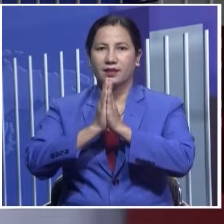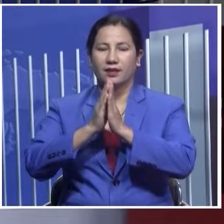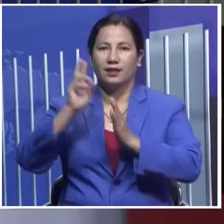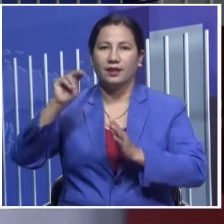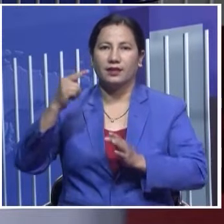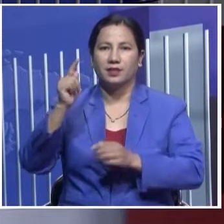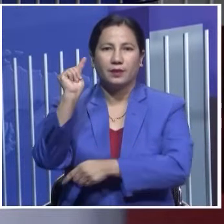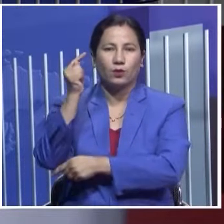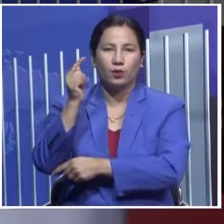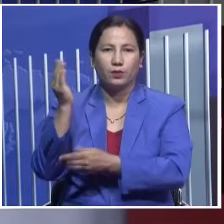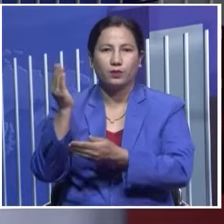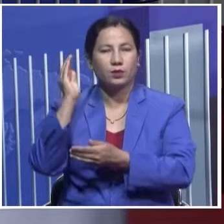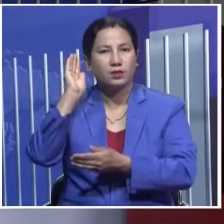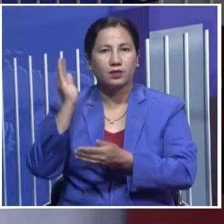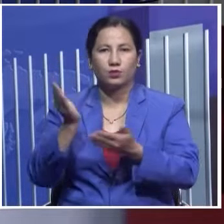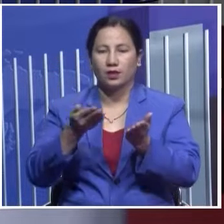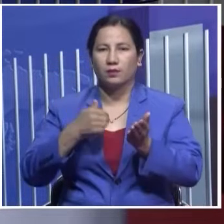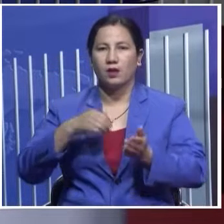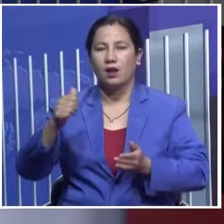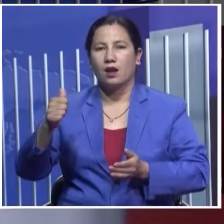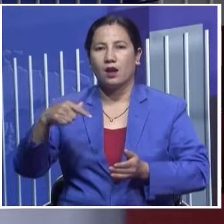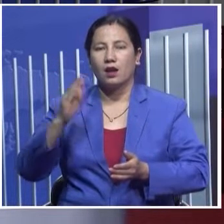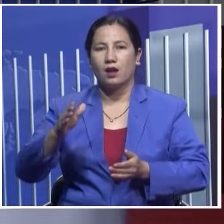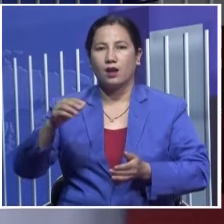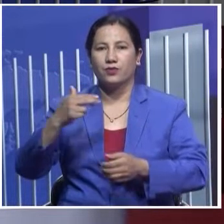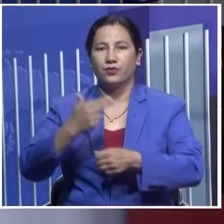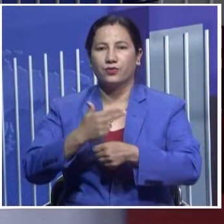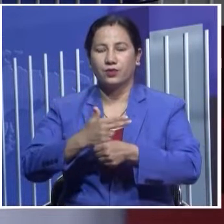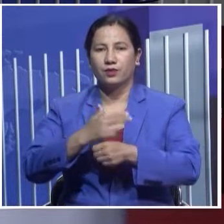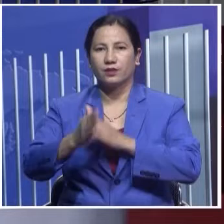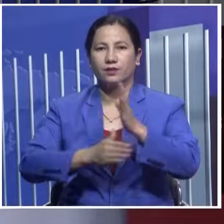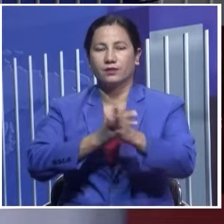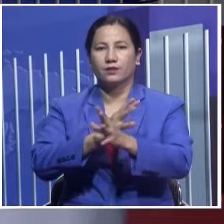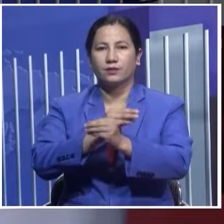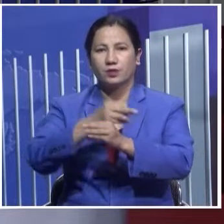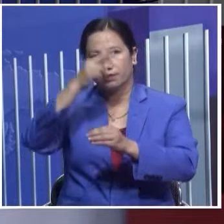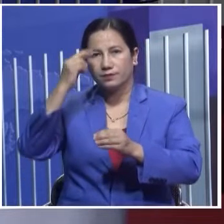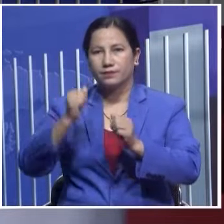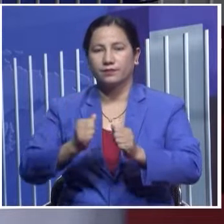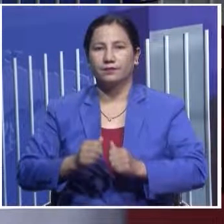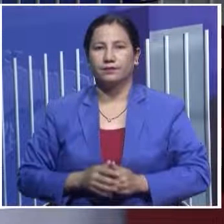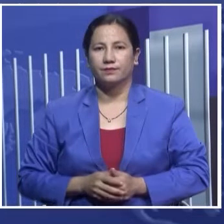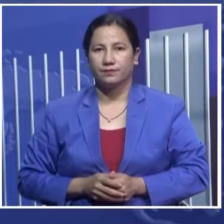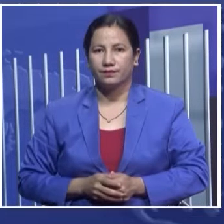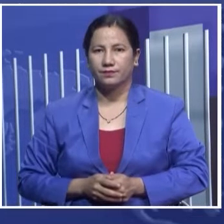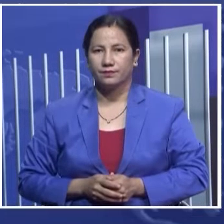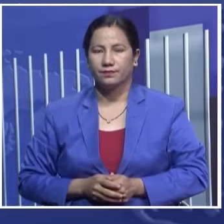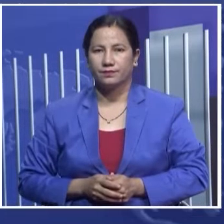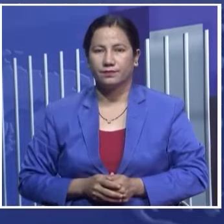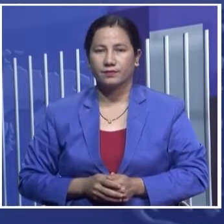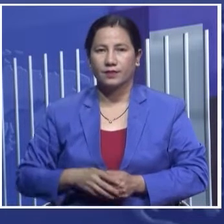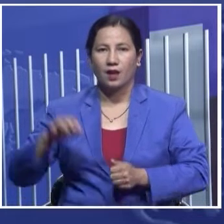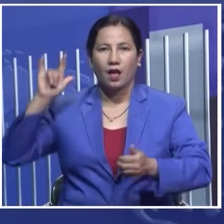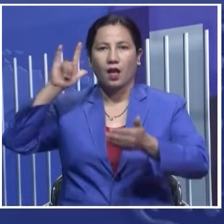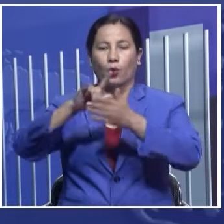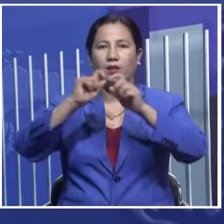नमस्कार एनटीभी कोलपुर समाचारमा स्वागत छ म अञ्जु चौधरी र सांकेतिकरणमा हुनुहुन्छ दोबासी रति बस्नेत। हवाई